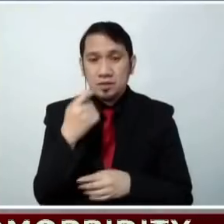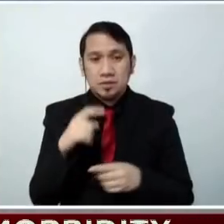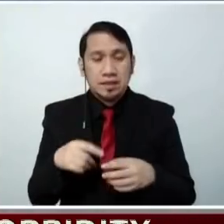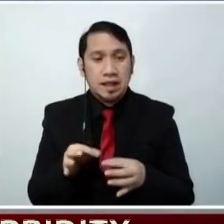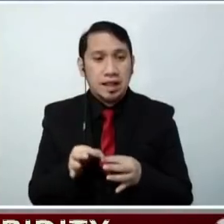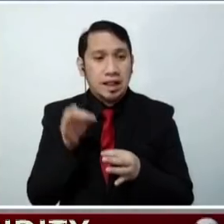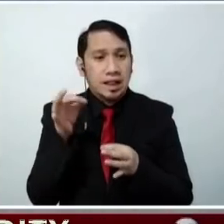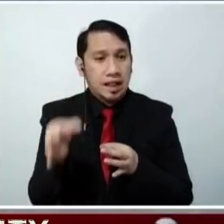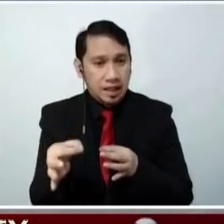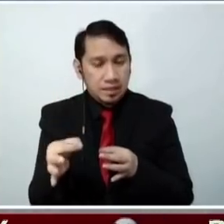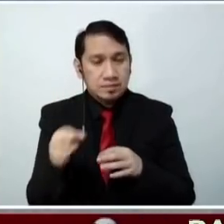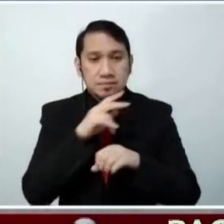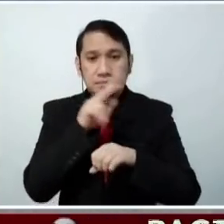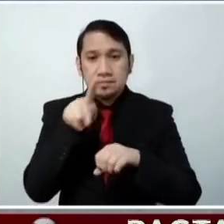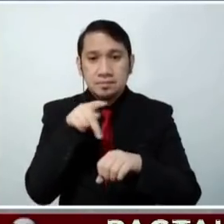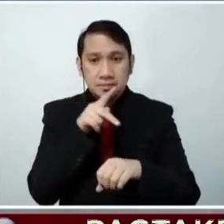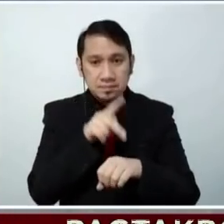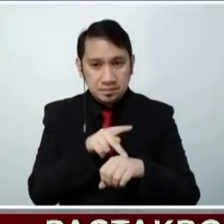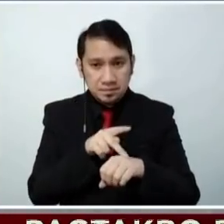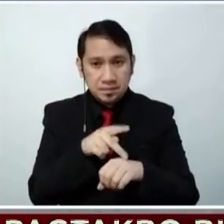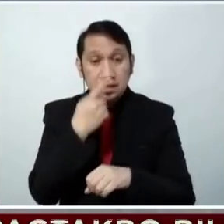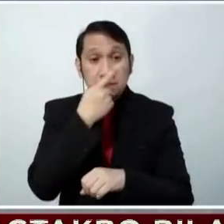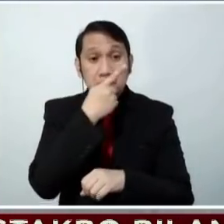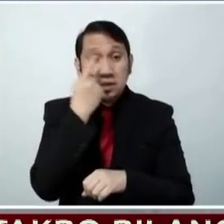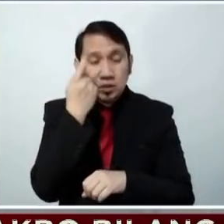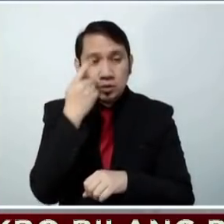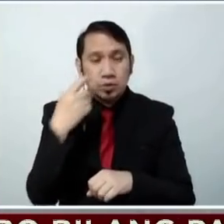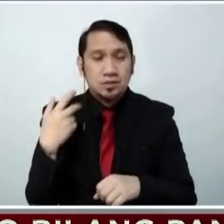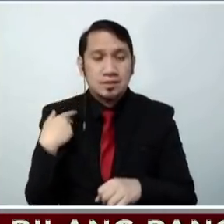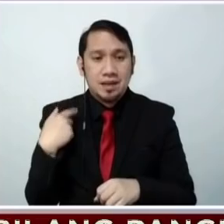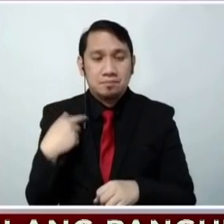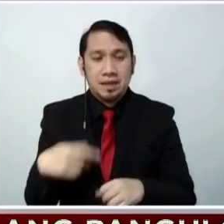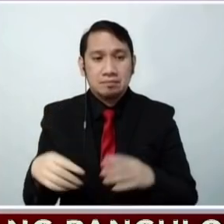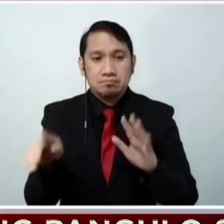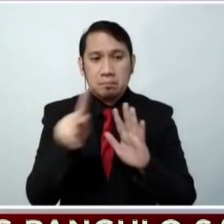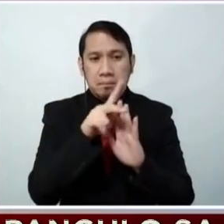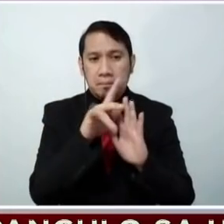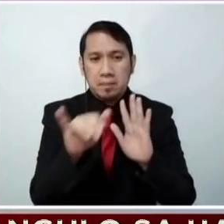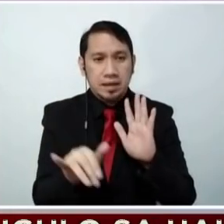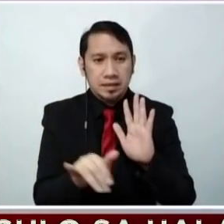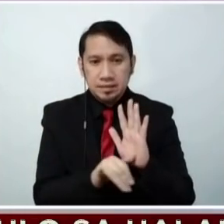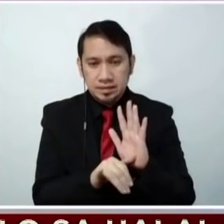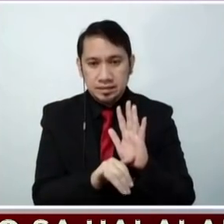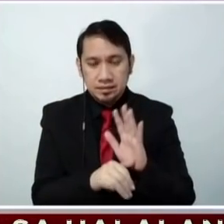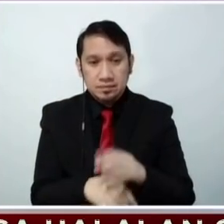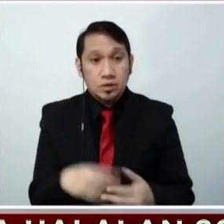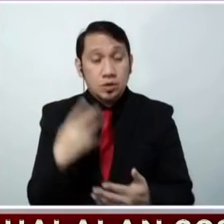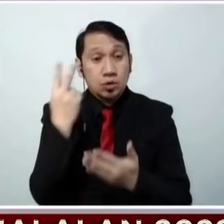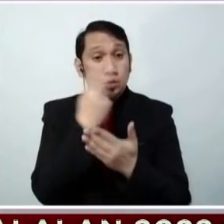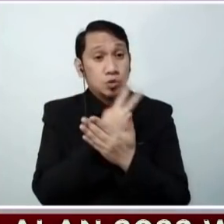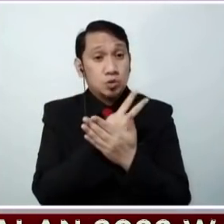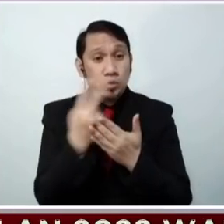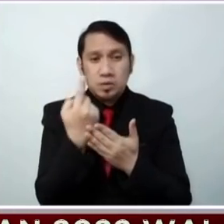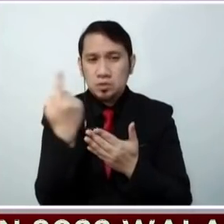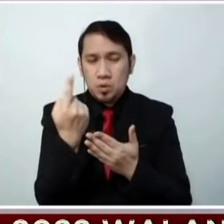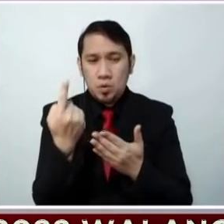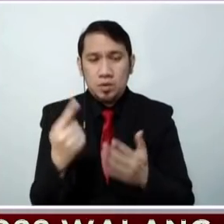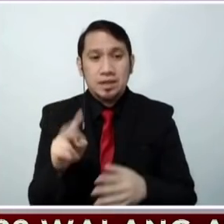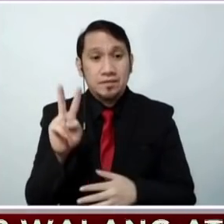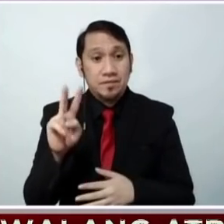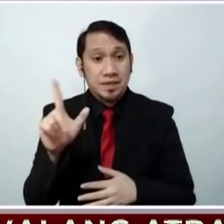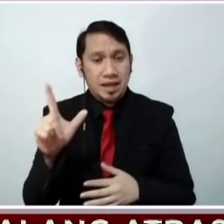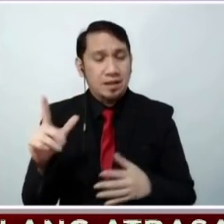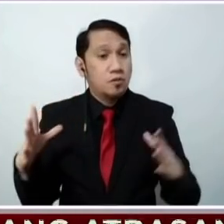ang pag-uwi niya sa Pilipinas dahil sa mga travel restrictions. 2 weeks rin lang ang kanilang vacation leave na kulang